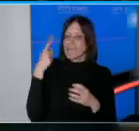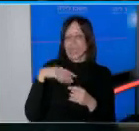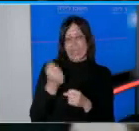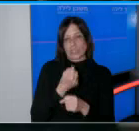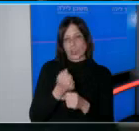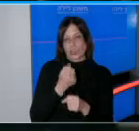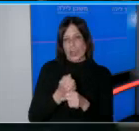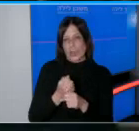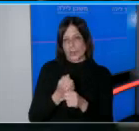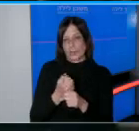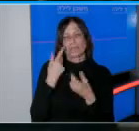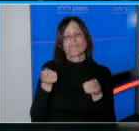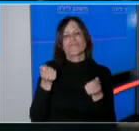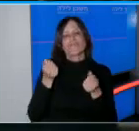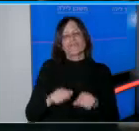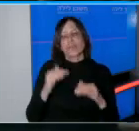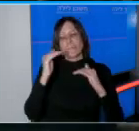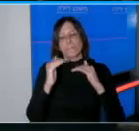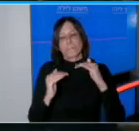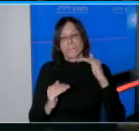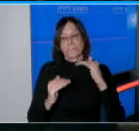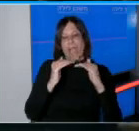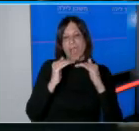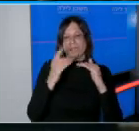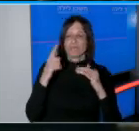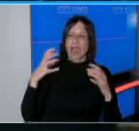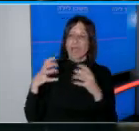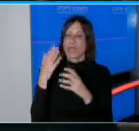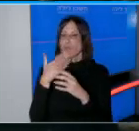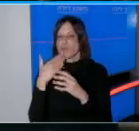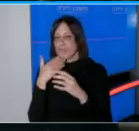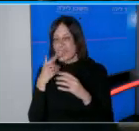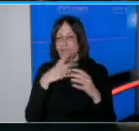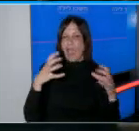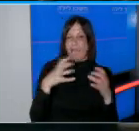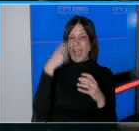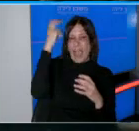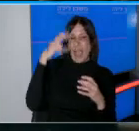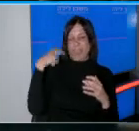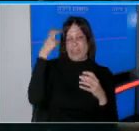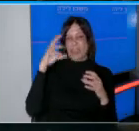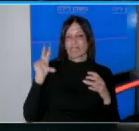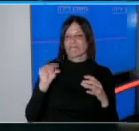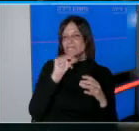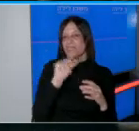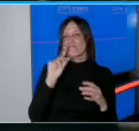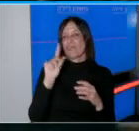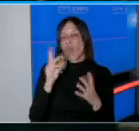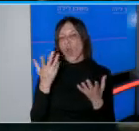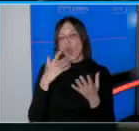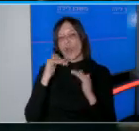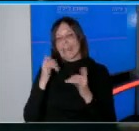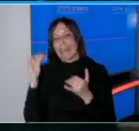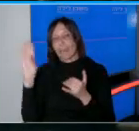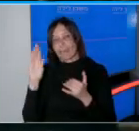התעסוקה וסגירת פערים בין החברה היהודית לחברה הערבית במדינת ישראל. ולא על כן